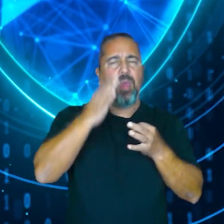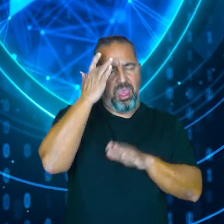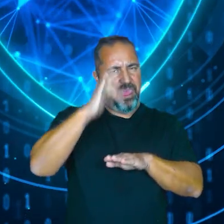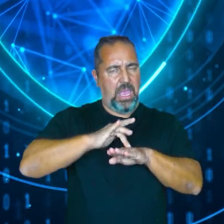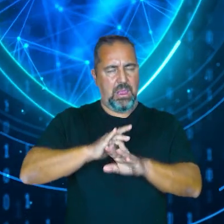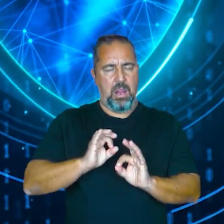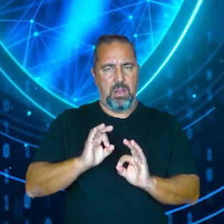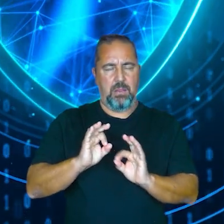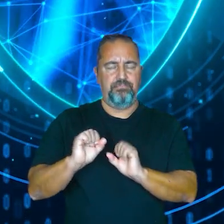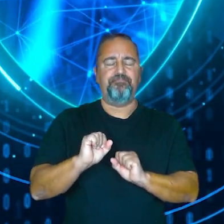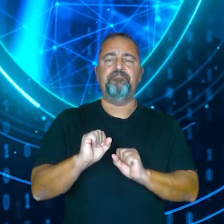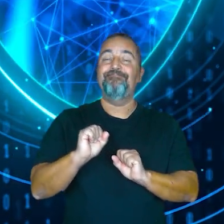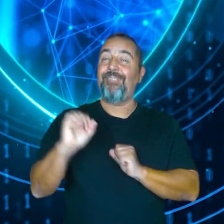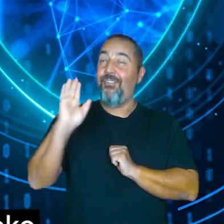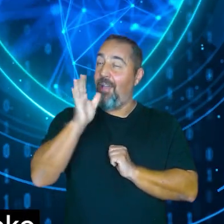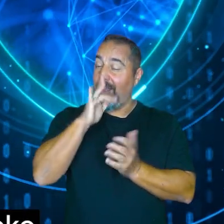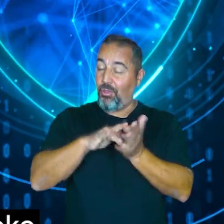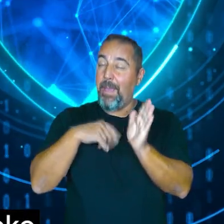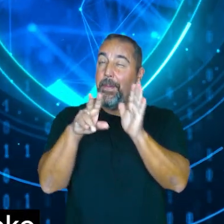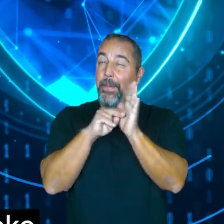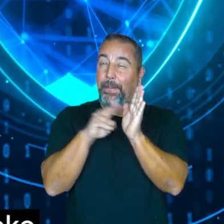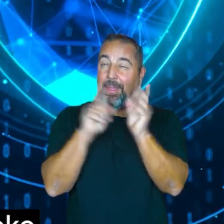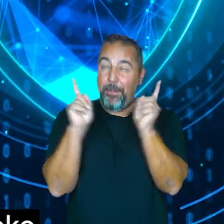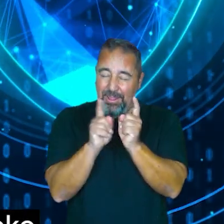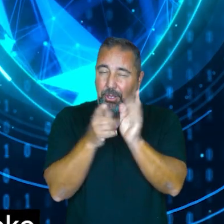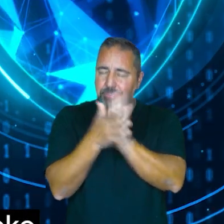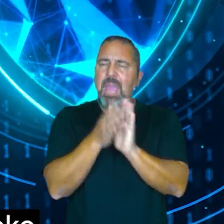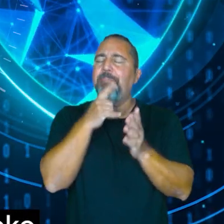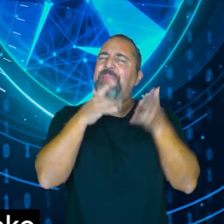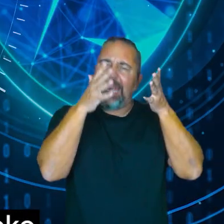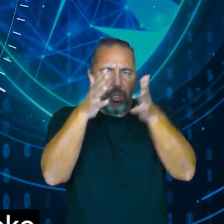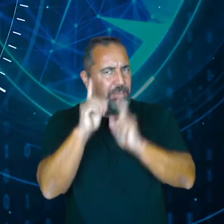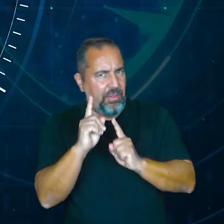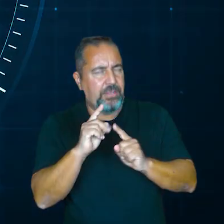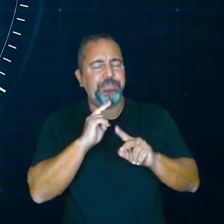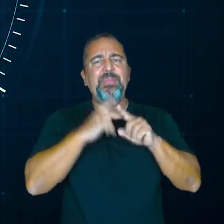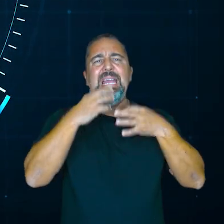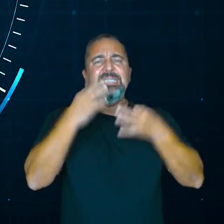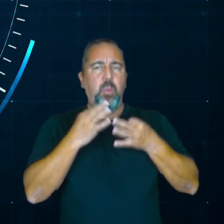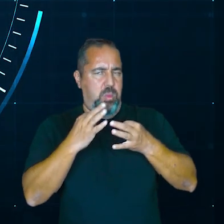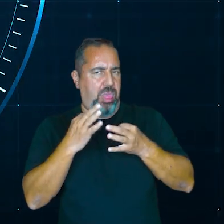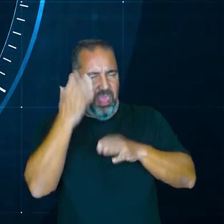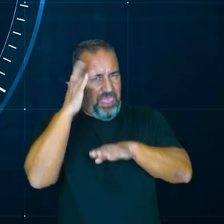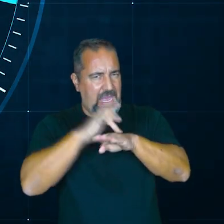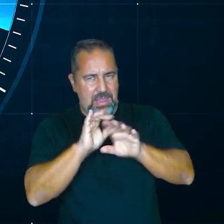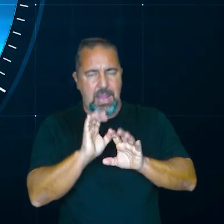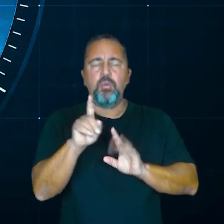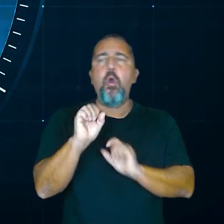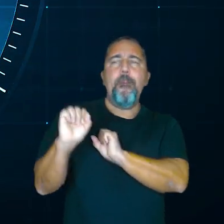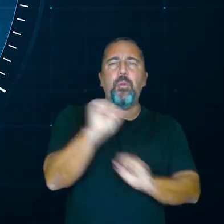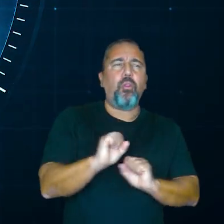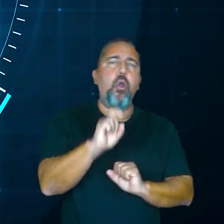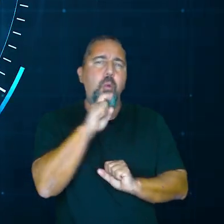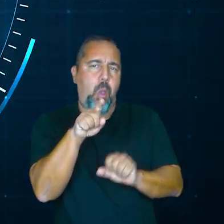Segurtasun digitala. Kaixo, bideo pilula honetan, segurtasun digitaleko gomendio batzuk emango ditugu nola